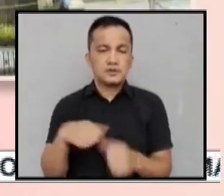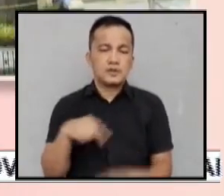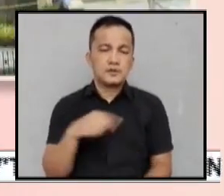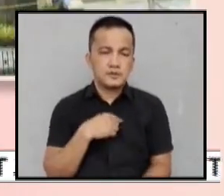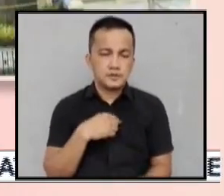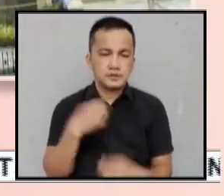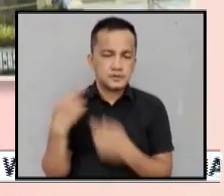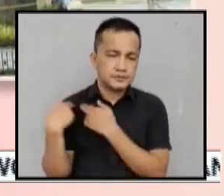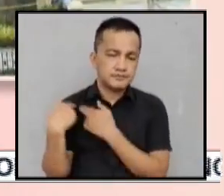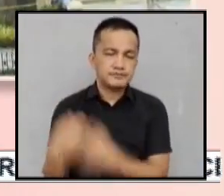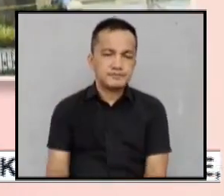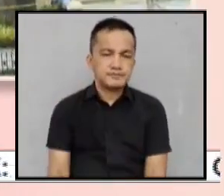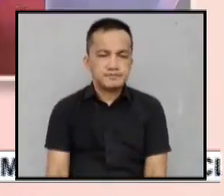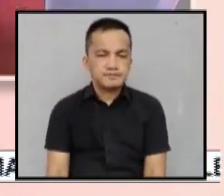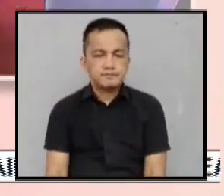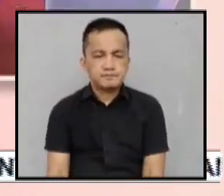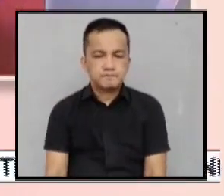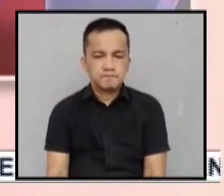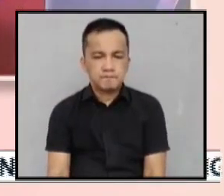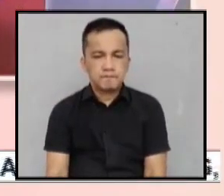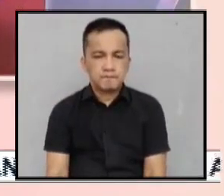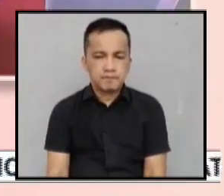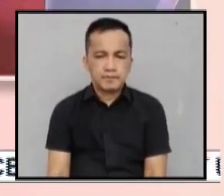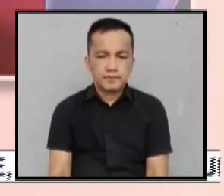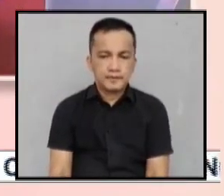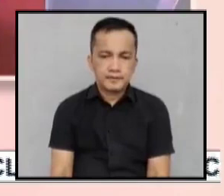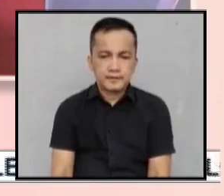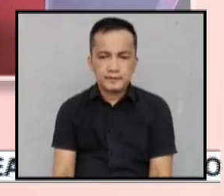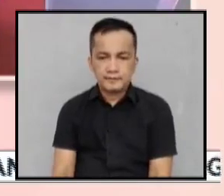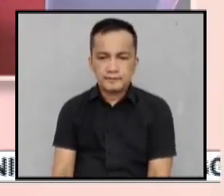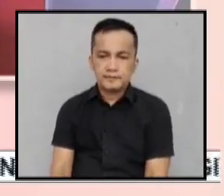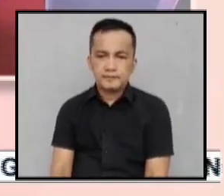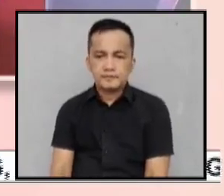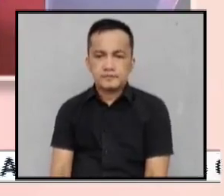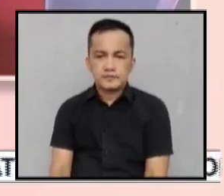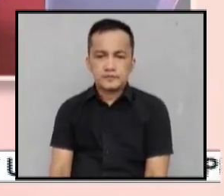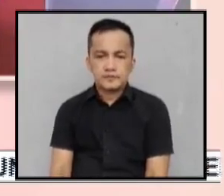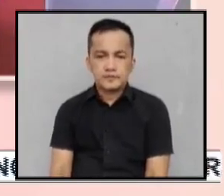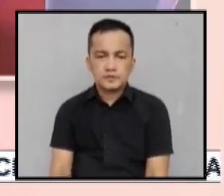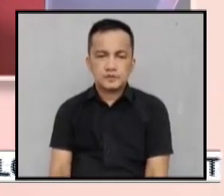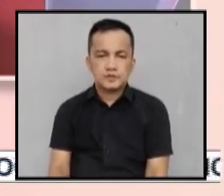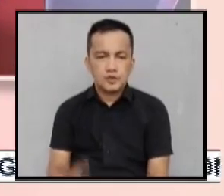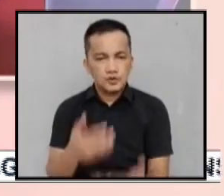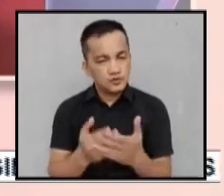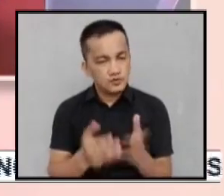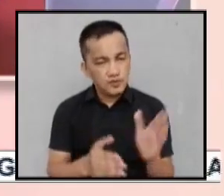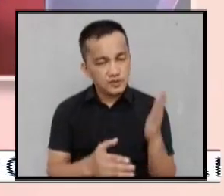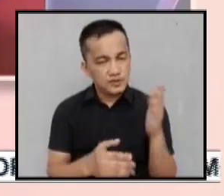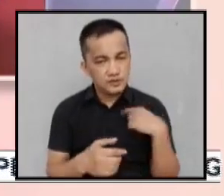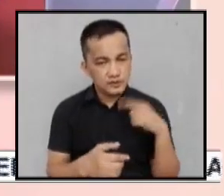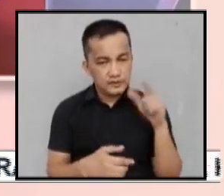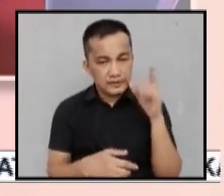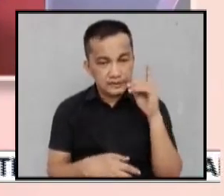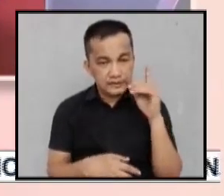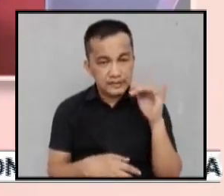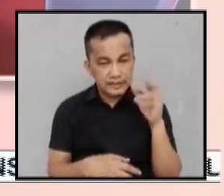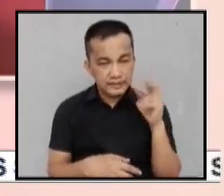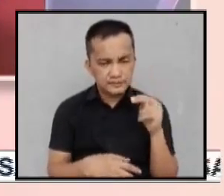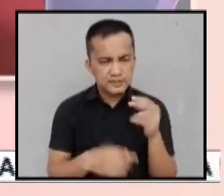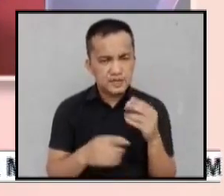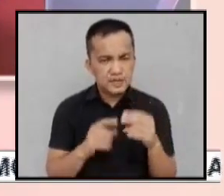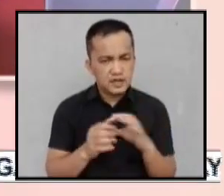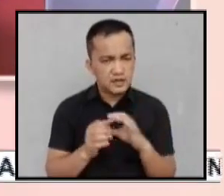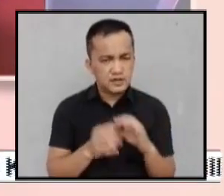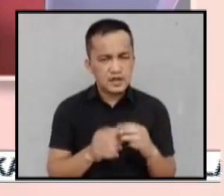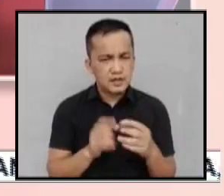responsibilidad. Okay. Sir Luis Carlos, magandang umaga po sa inyo. Si Diane Kerer po ito. Regarding pa rin po ito dun sa mga parcel